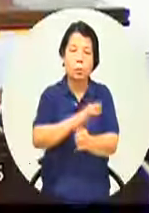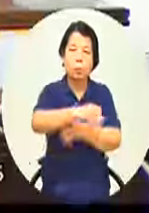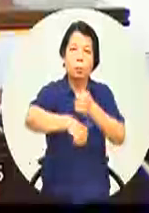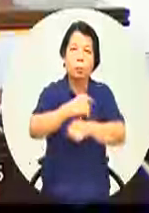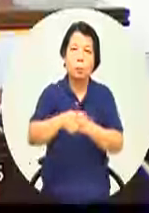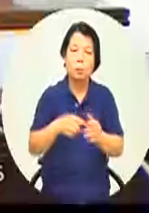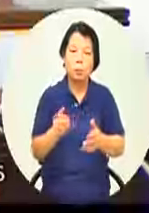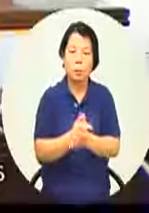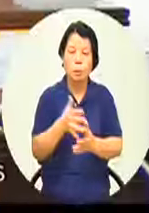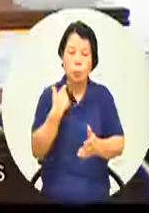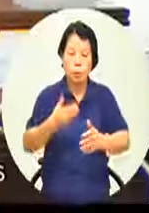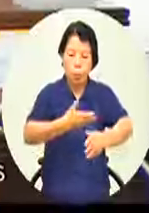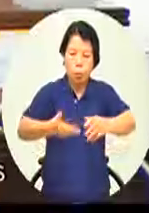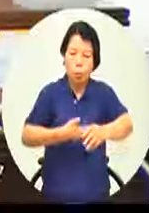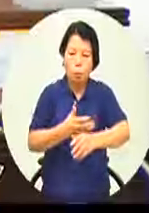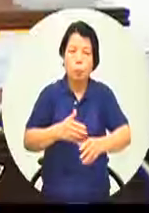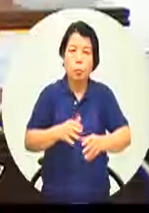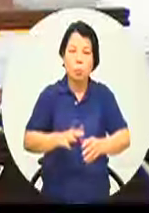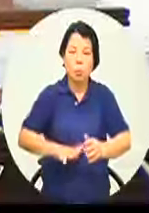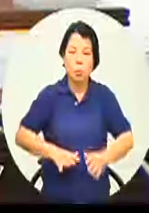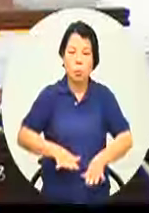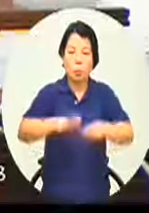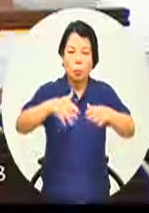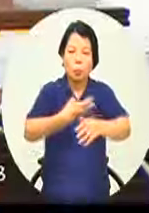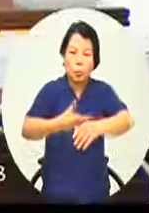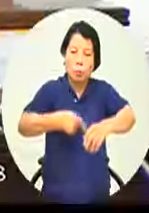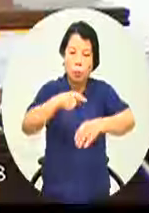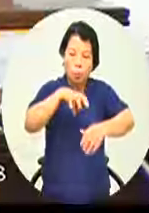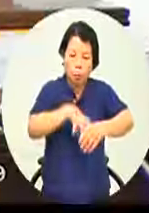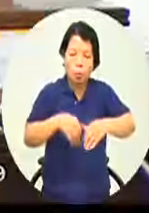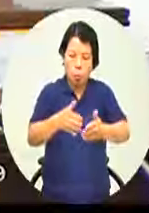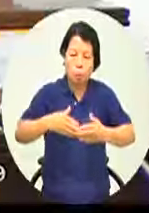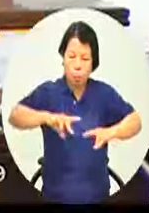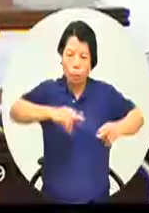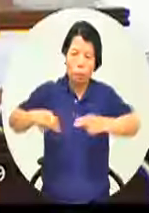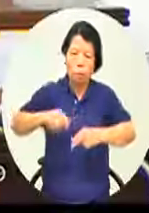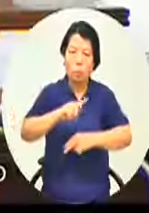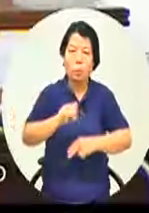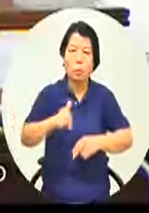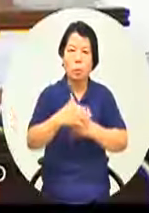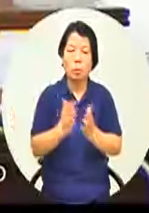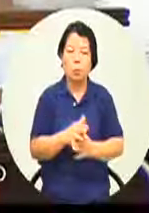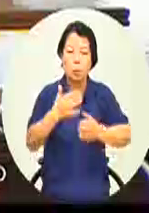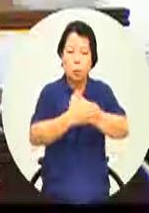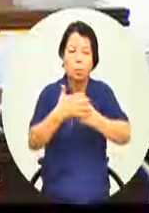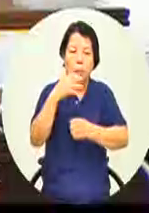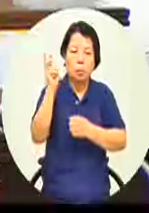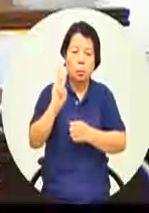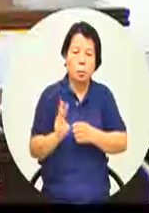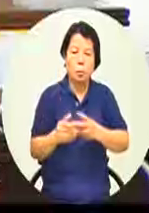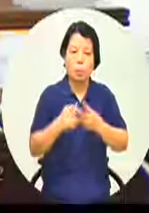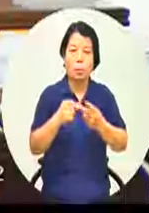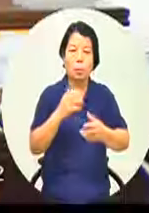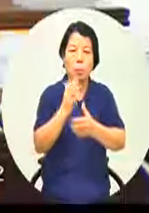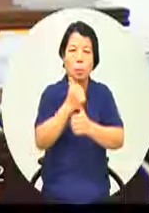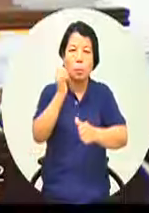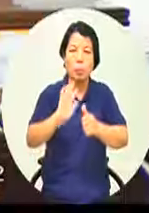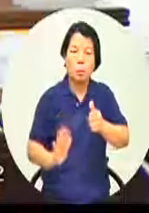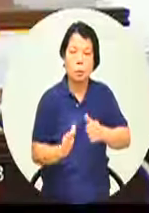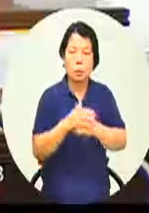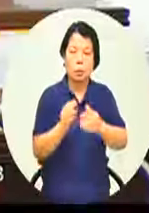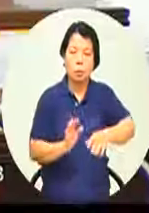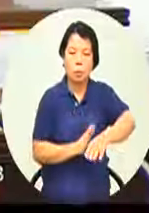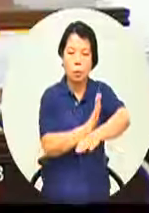的设计理念需要改变，它必须应该符合保水跟生态护坡